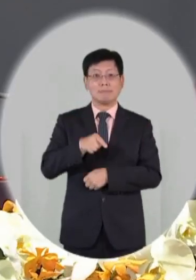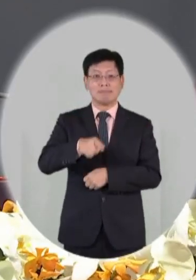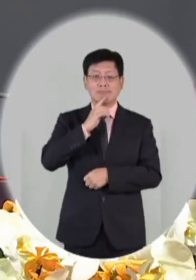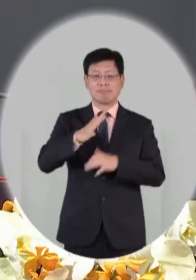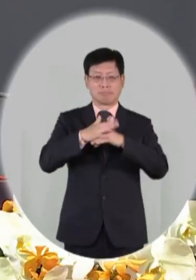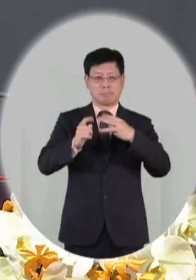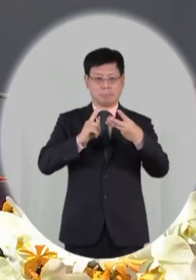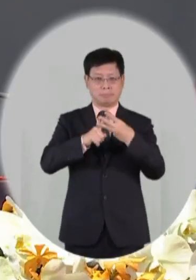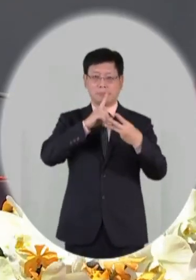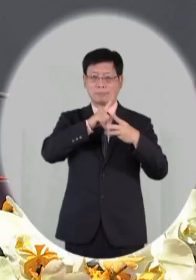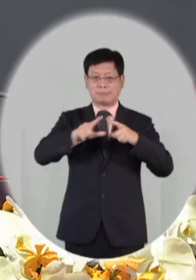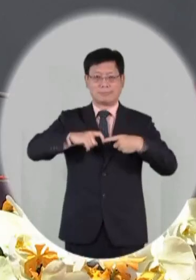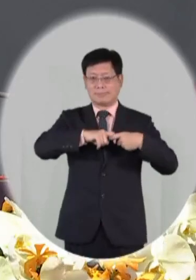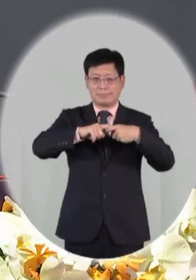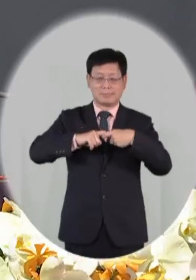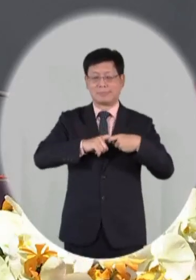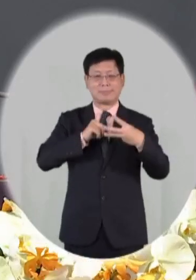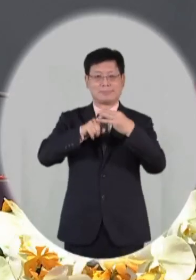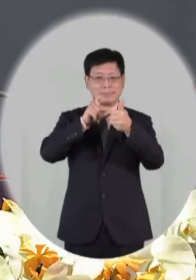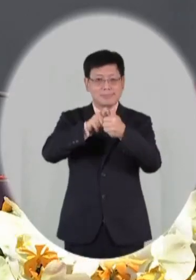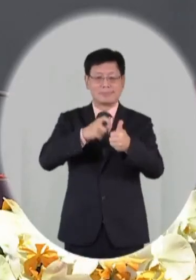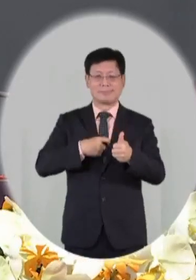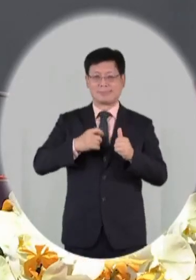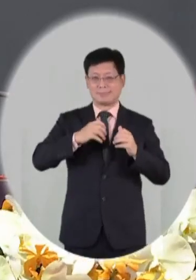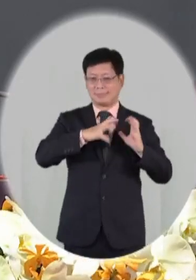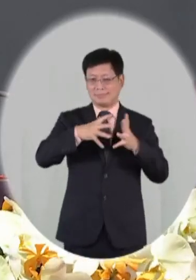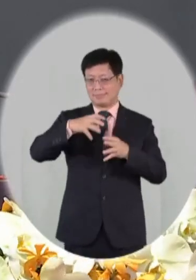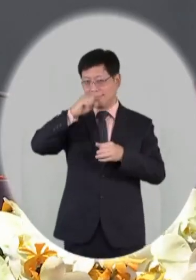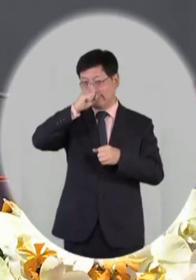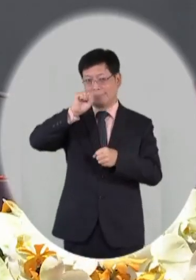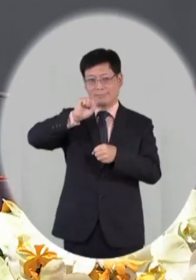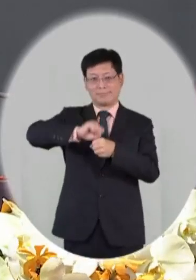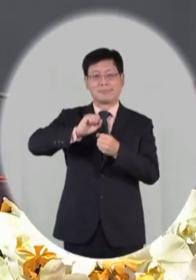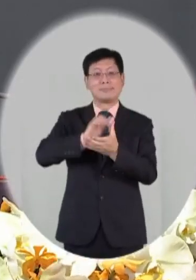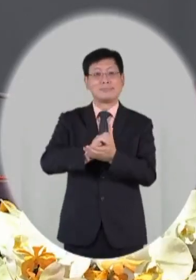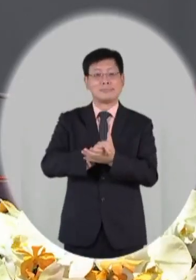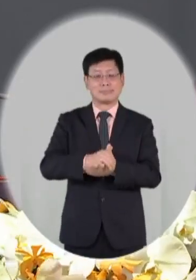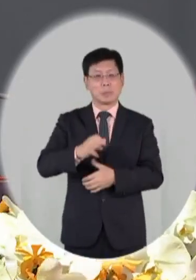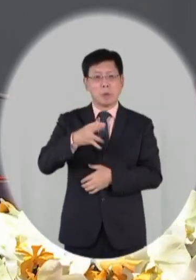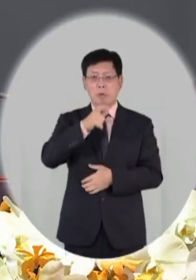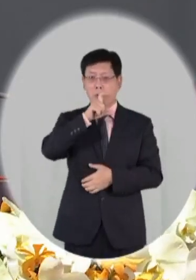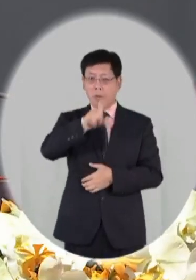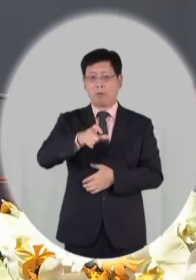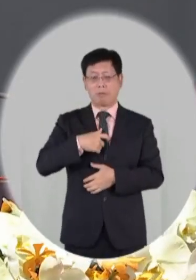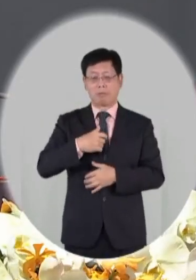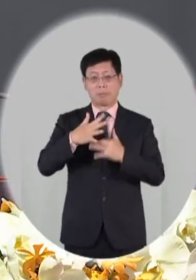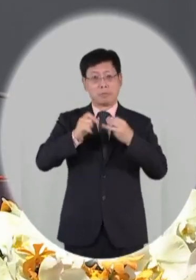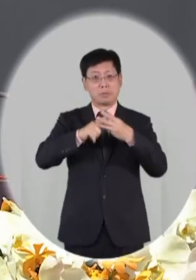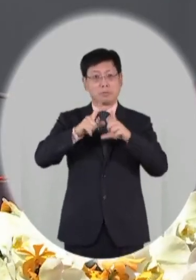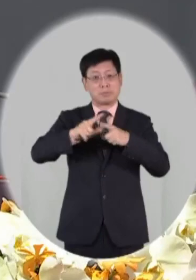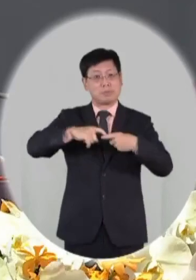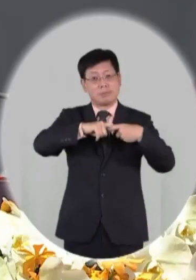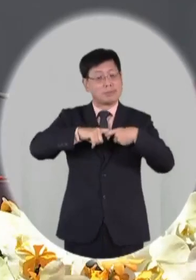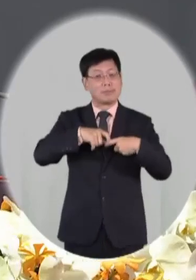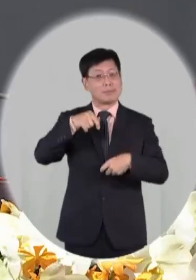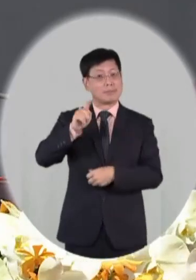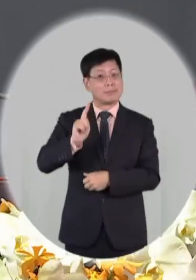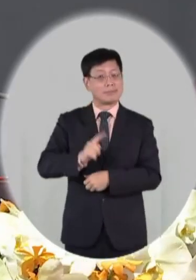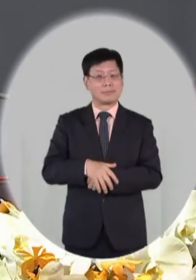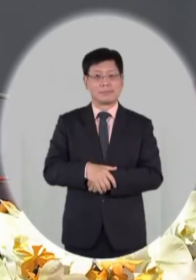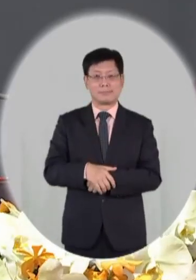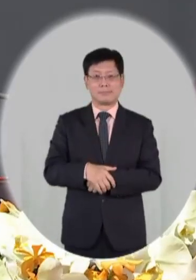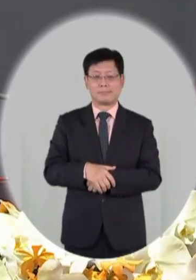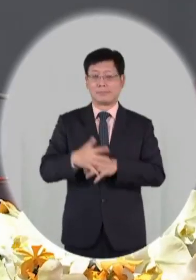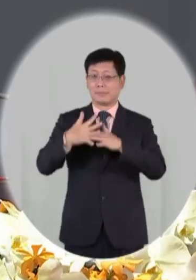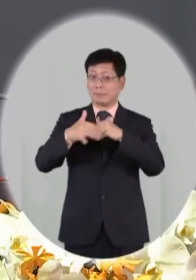主大联盟，世界加好友。何谓民主大联盟？民主大联盟也就